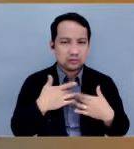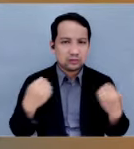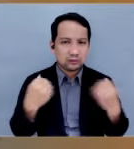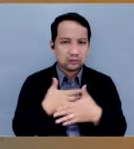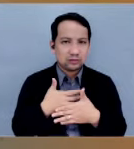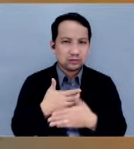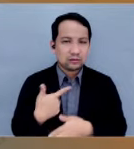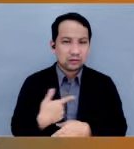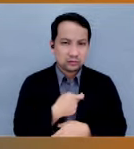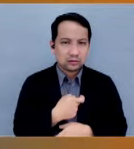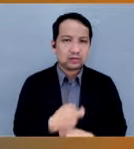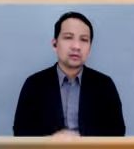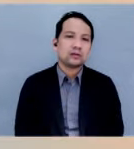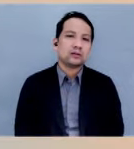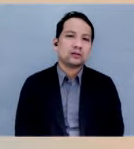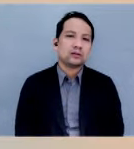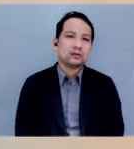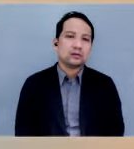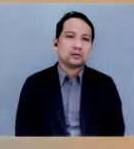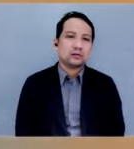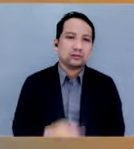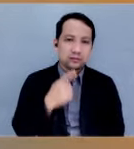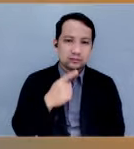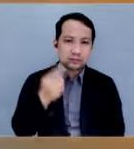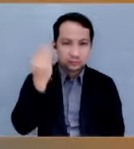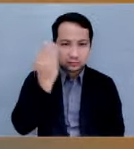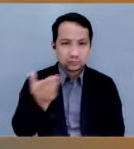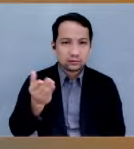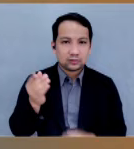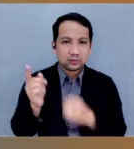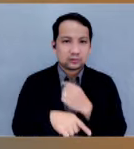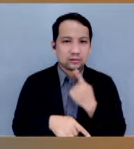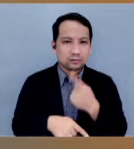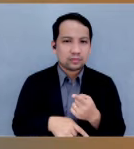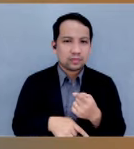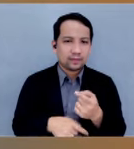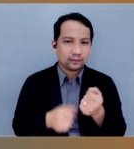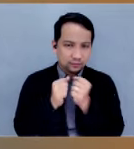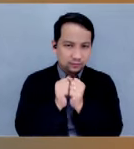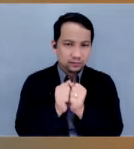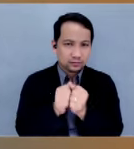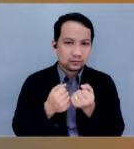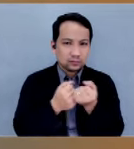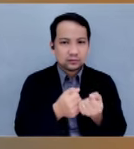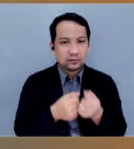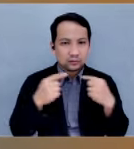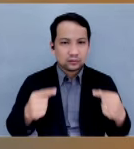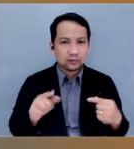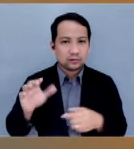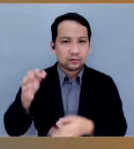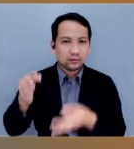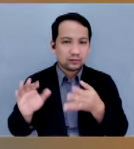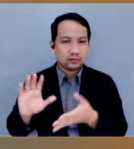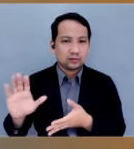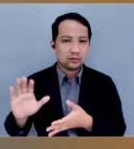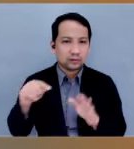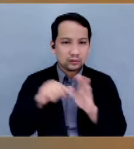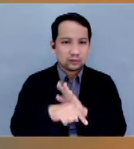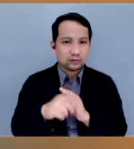at sakit. Dagdag pa ni Sara, dapat may managot dito. Kaisa raw siya sa mga lalaban para sa hustisya sa pagpatay kay